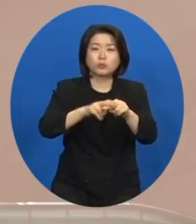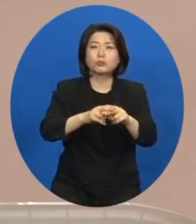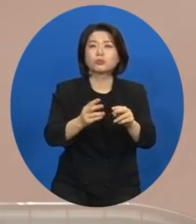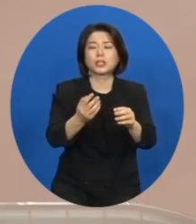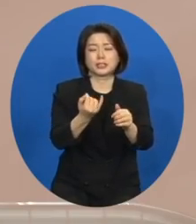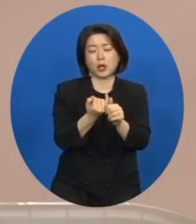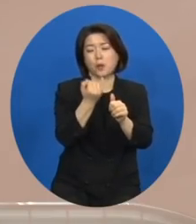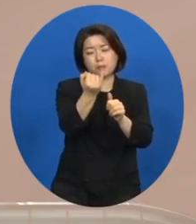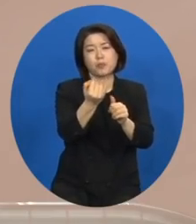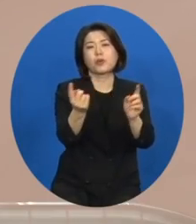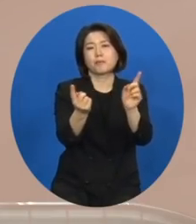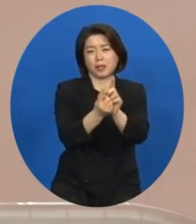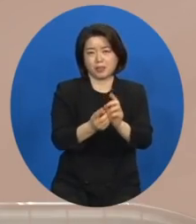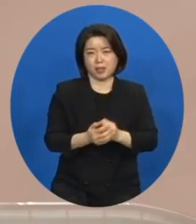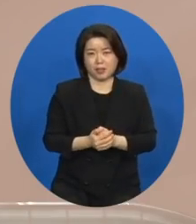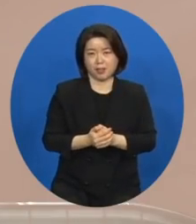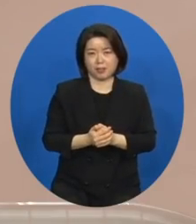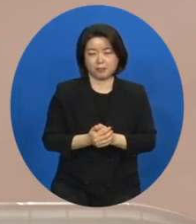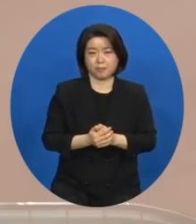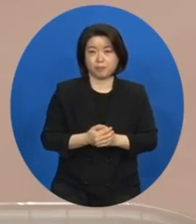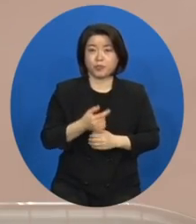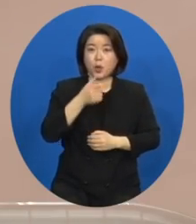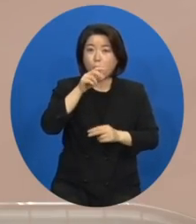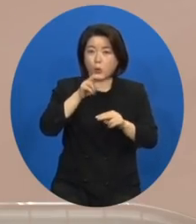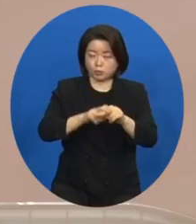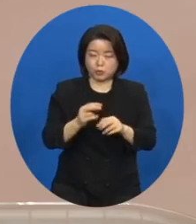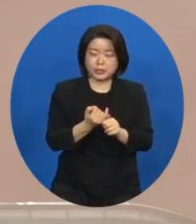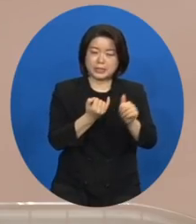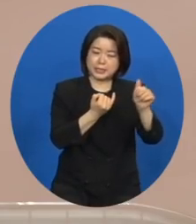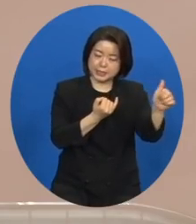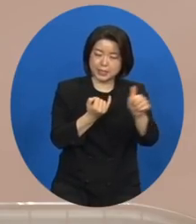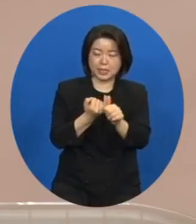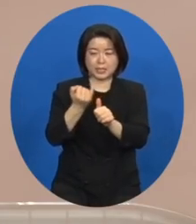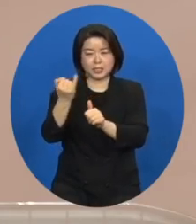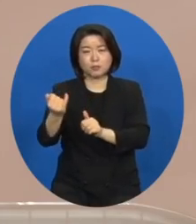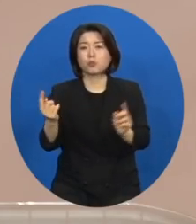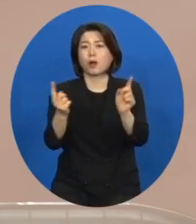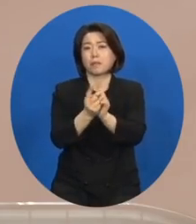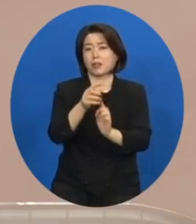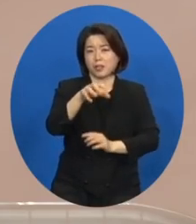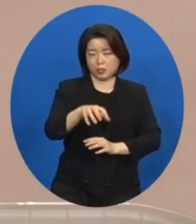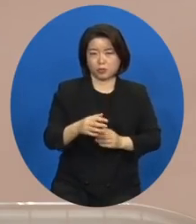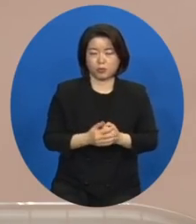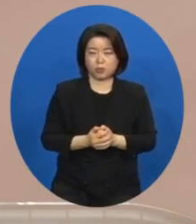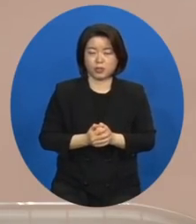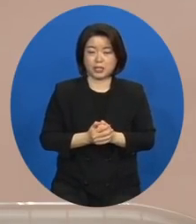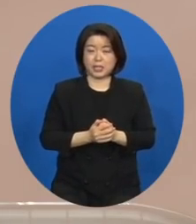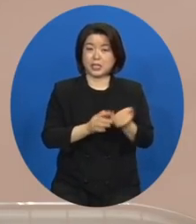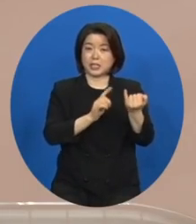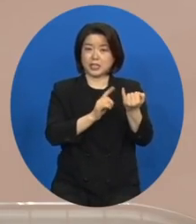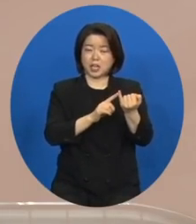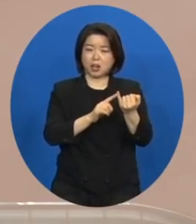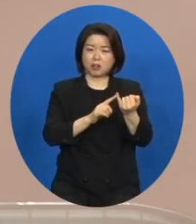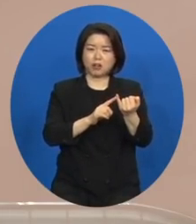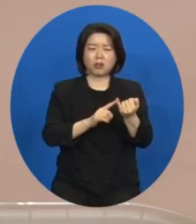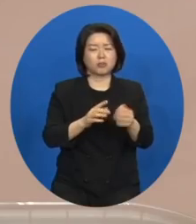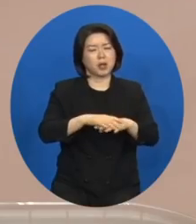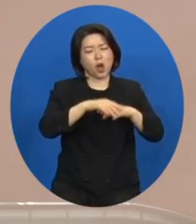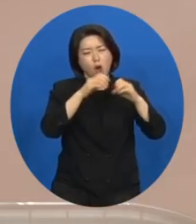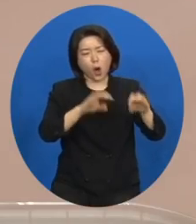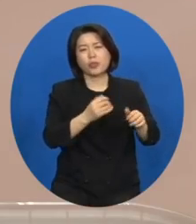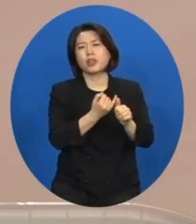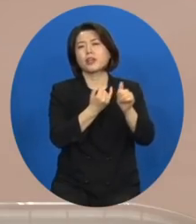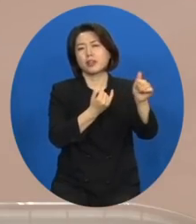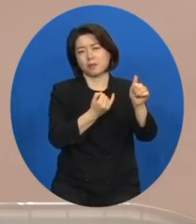0 신랑과 신부가 만나는 것입니다 여인은 확대 남편은 찾아 헤맸어요 참된 신랑이 신참 대남